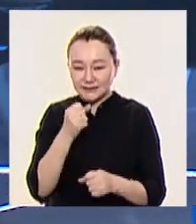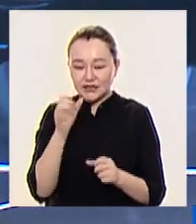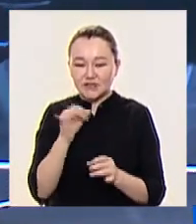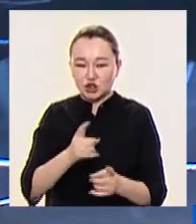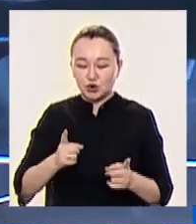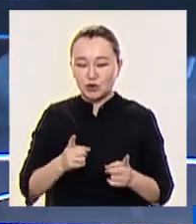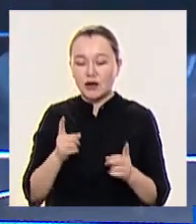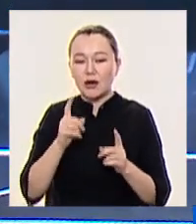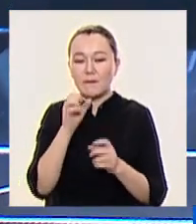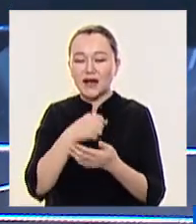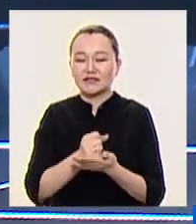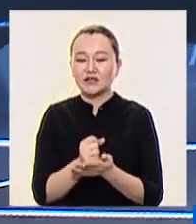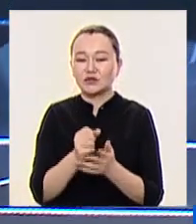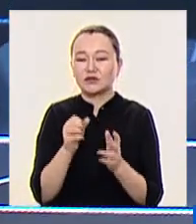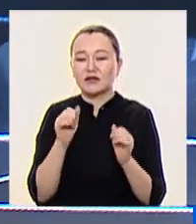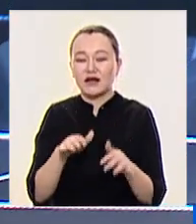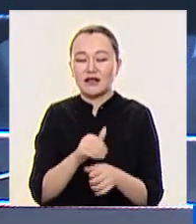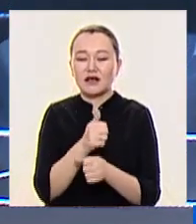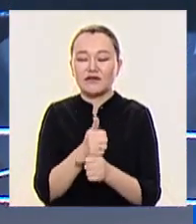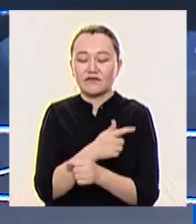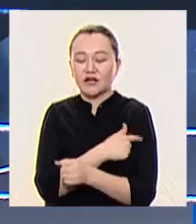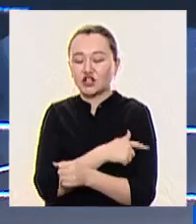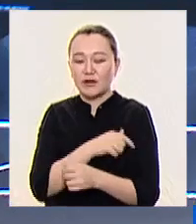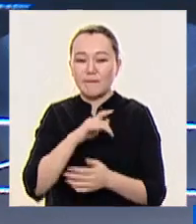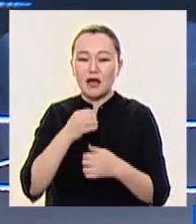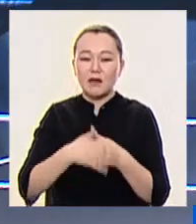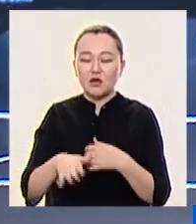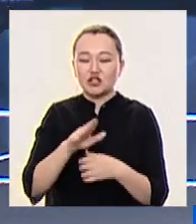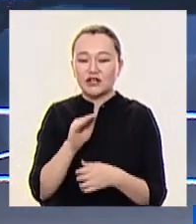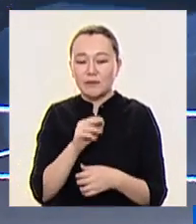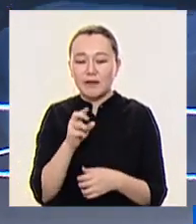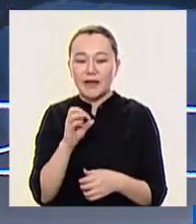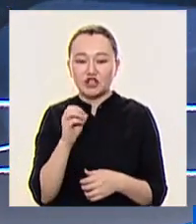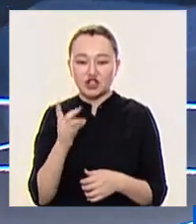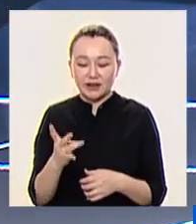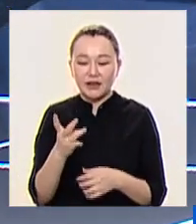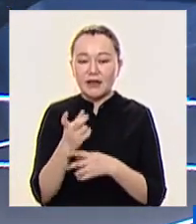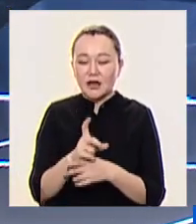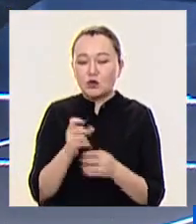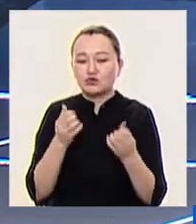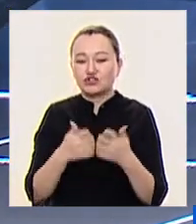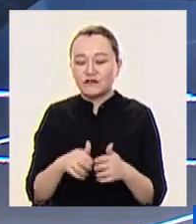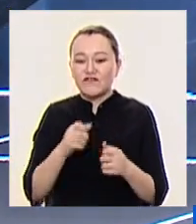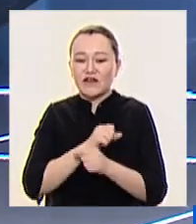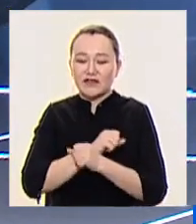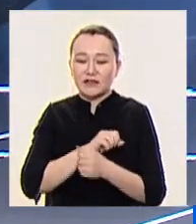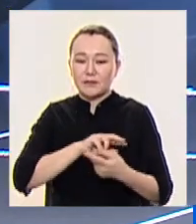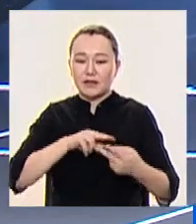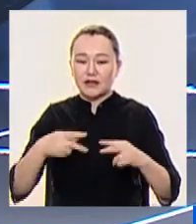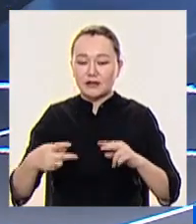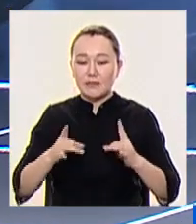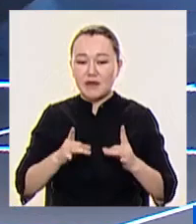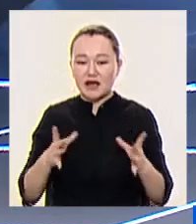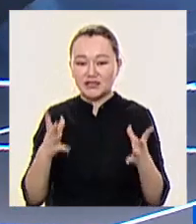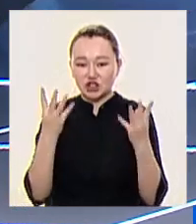утвержденные постановлением главного санитарного врача мегаполиса Жандарбека Бекшина. Учитывая, что выходные плавно перейдут в